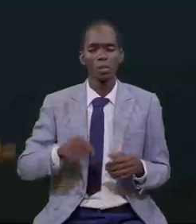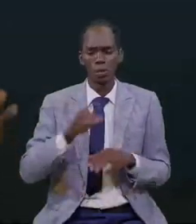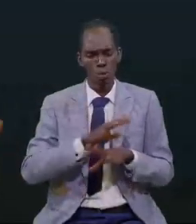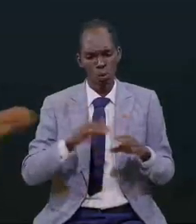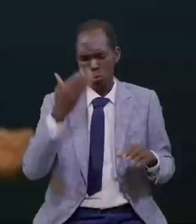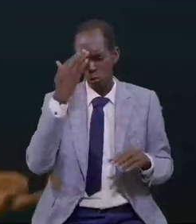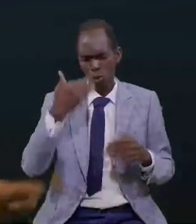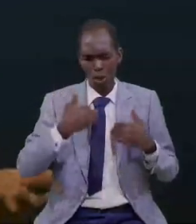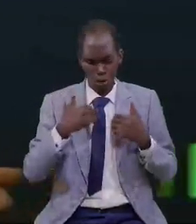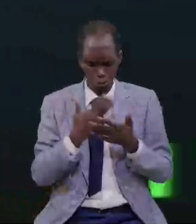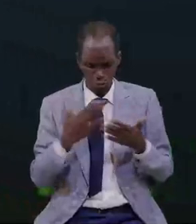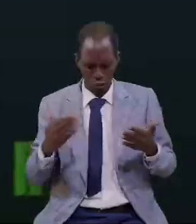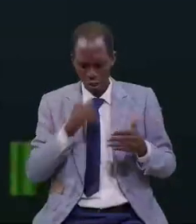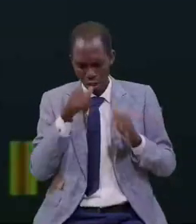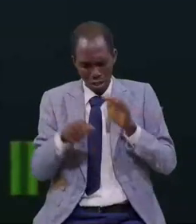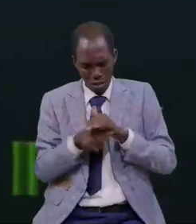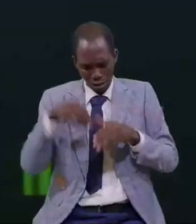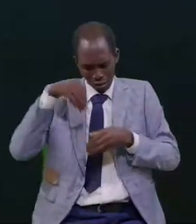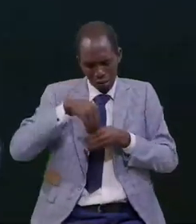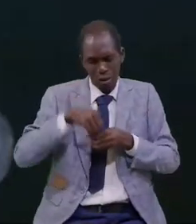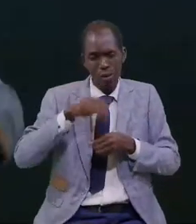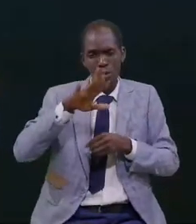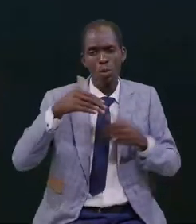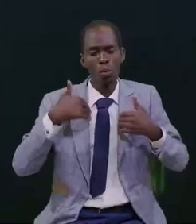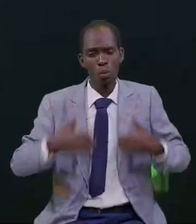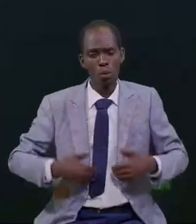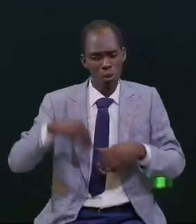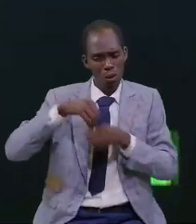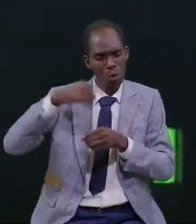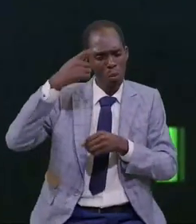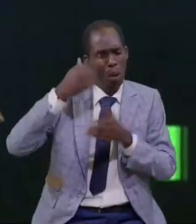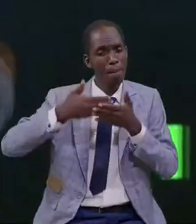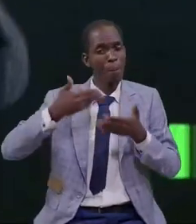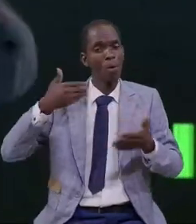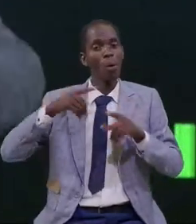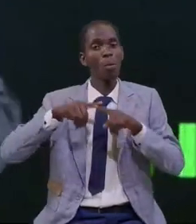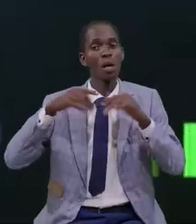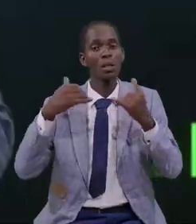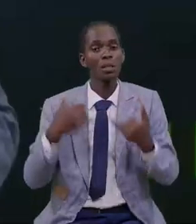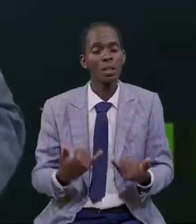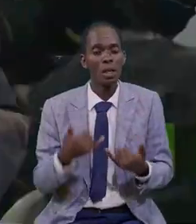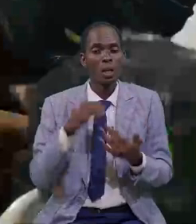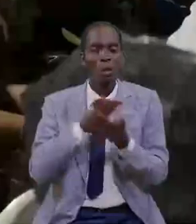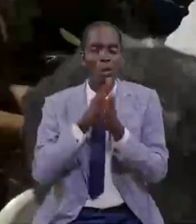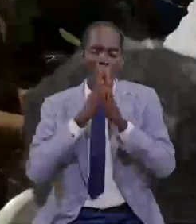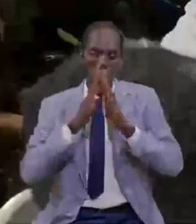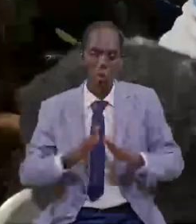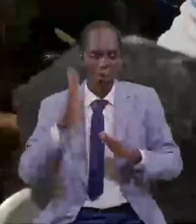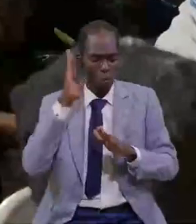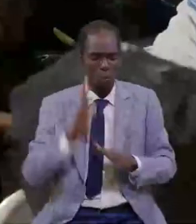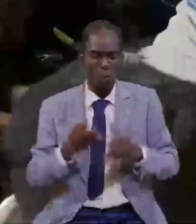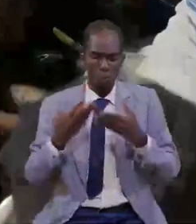tu as quelque chose en toi dans ton homme intérieur avant mais maintenant la paix sera établie dans ton homme